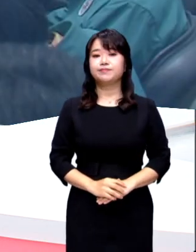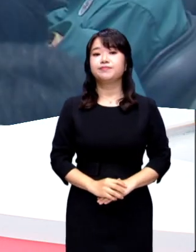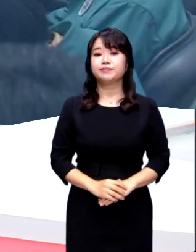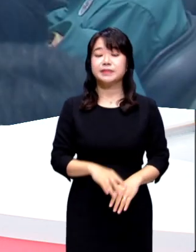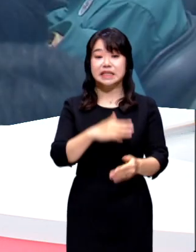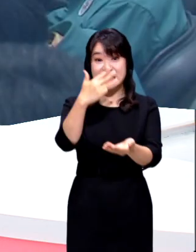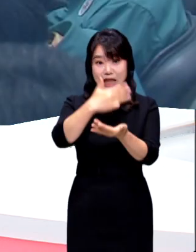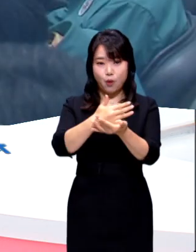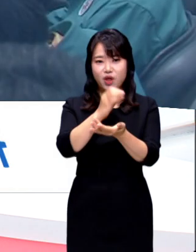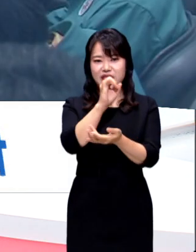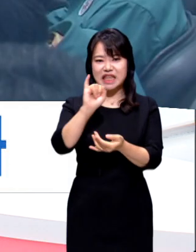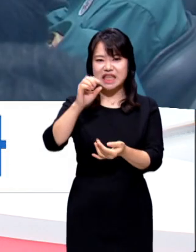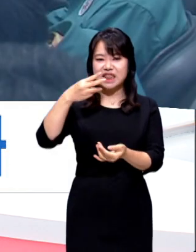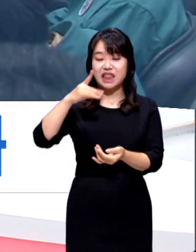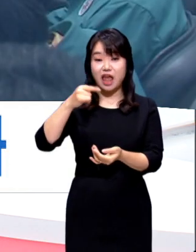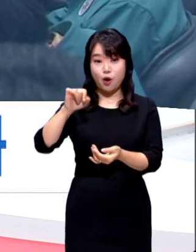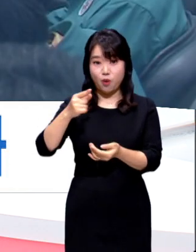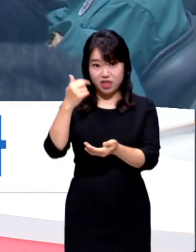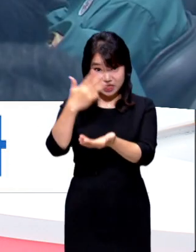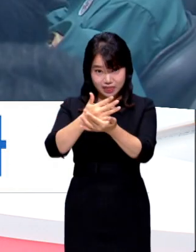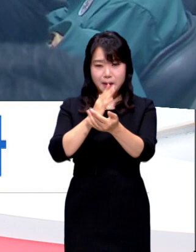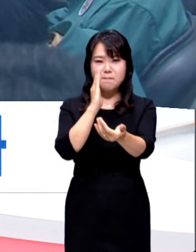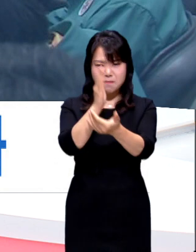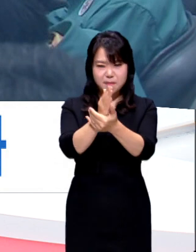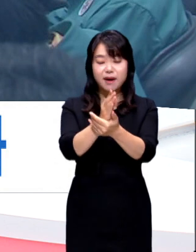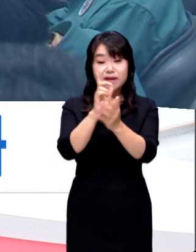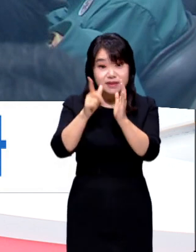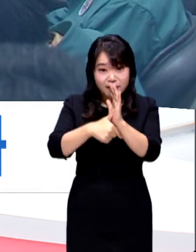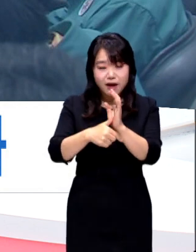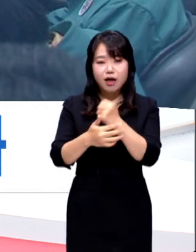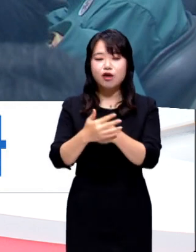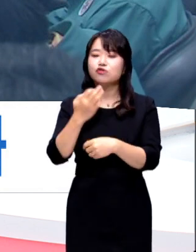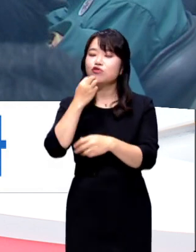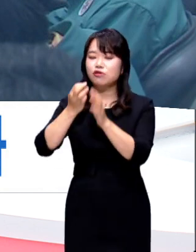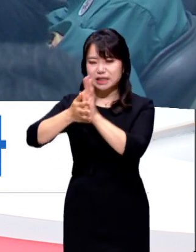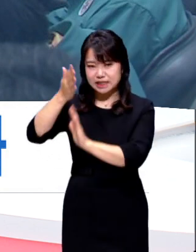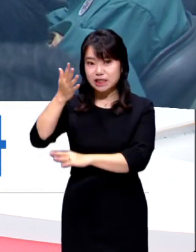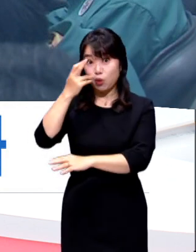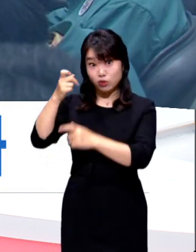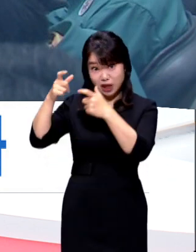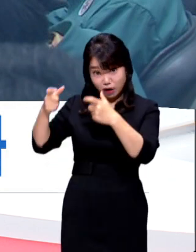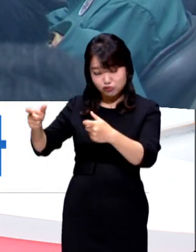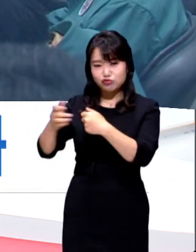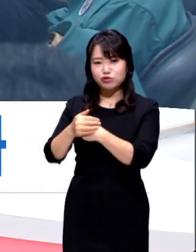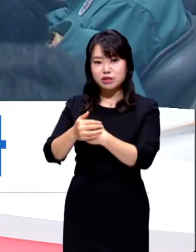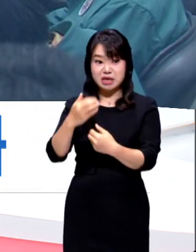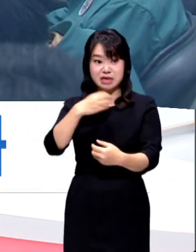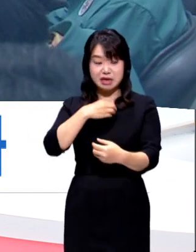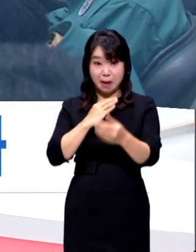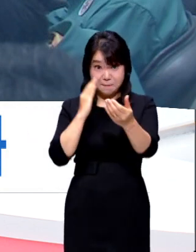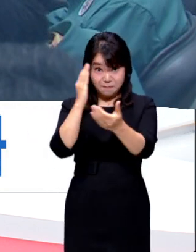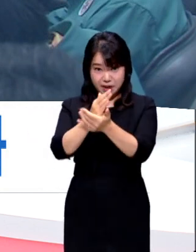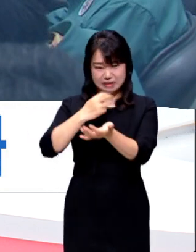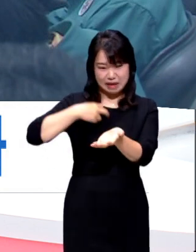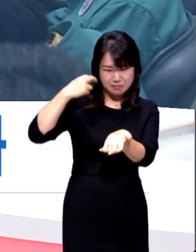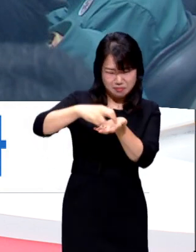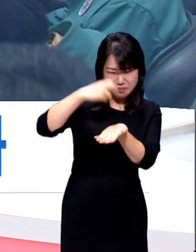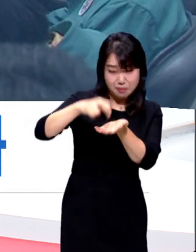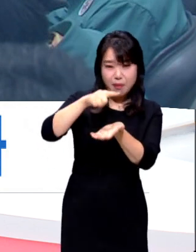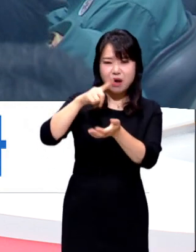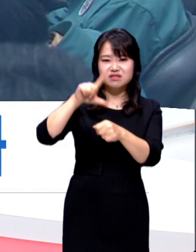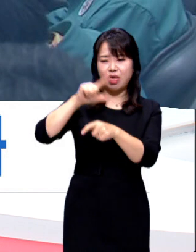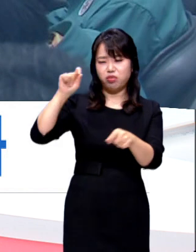네, 이태원 참사가 일어난 지 지난달 29일 당일 서울시와 용산구 등 지자체가 재난문자 발송에 늑장 대응한